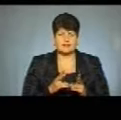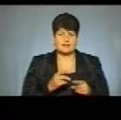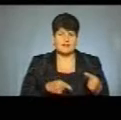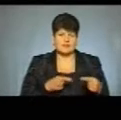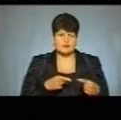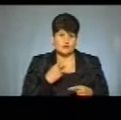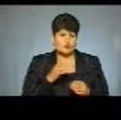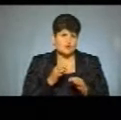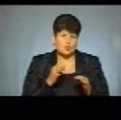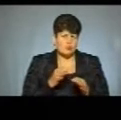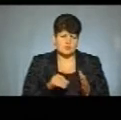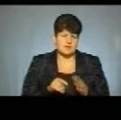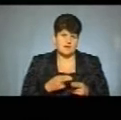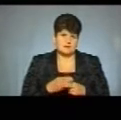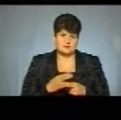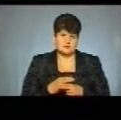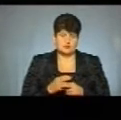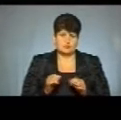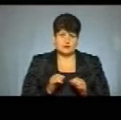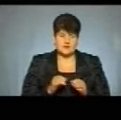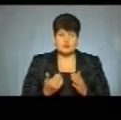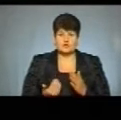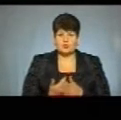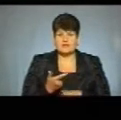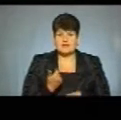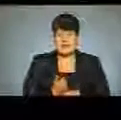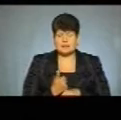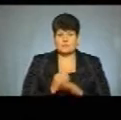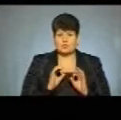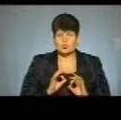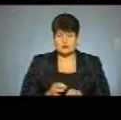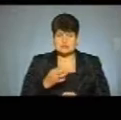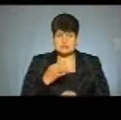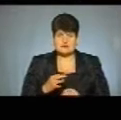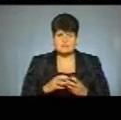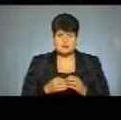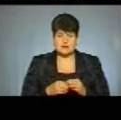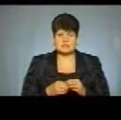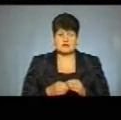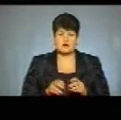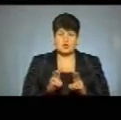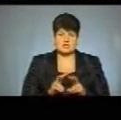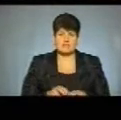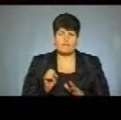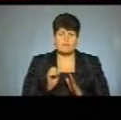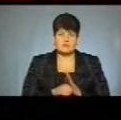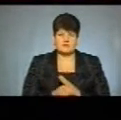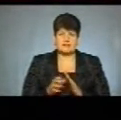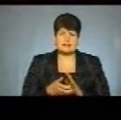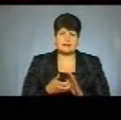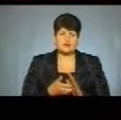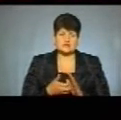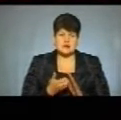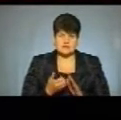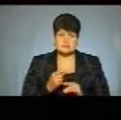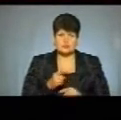перешкоджав діяльності управління спецрозслідувань. Новий генпрокурор Руслан Рябошапка назвав результати розслідувань вбивств під час Євромайдану недостатніми.